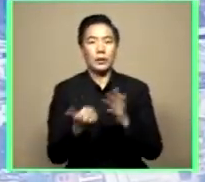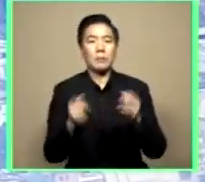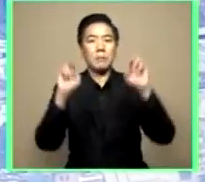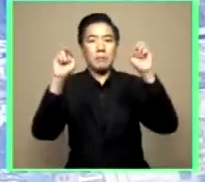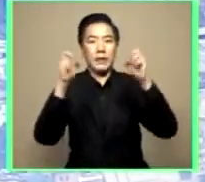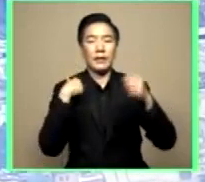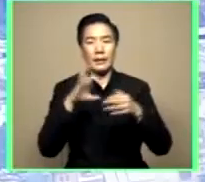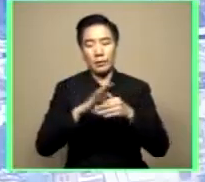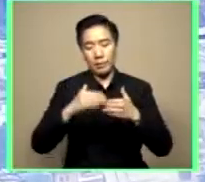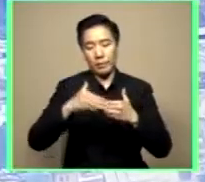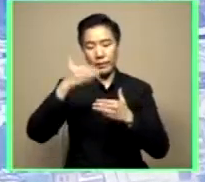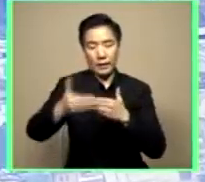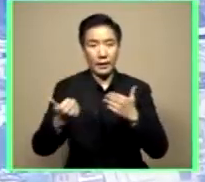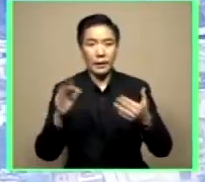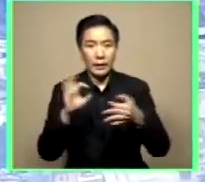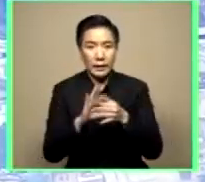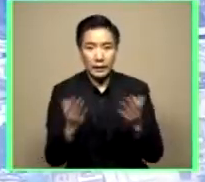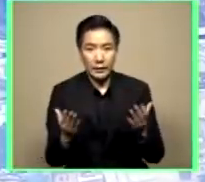ถัดไปก็คือเรื่องของ